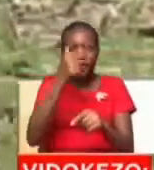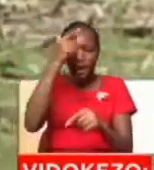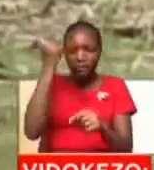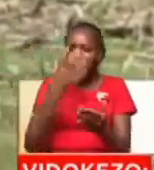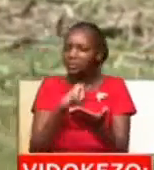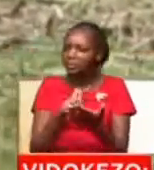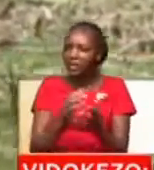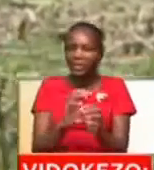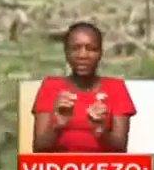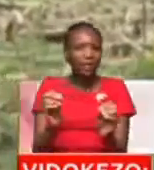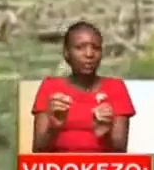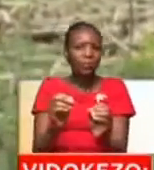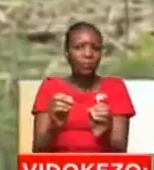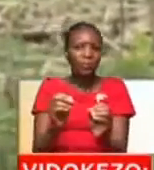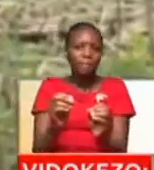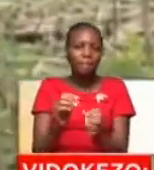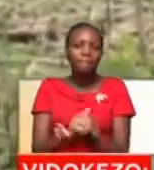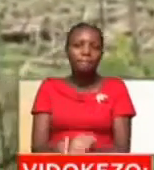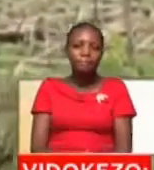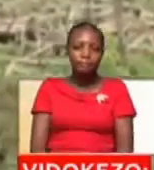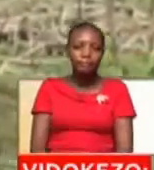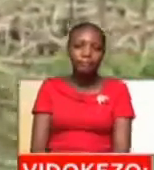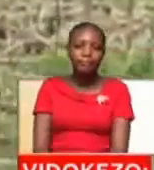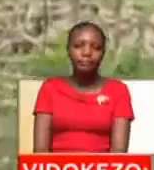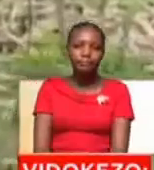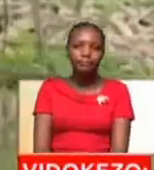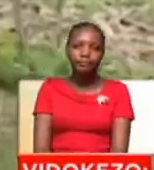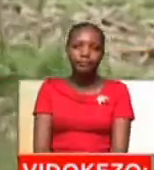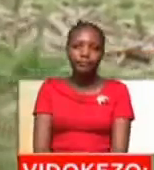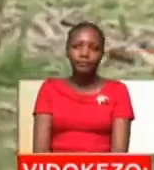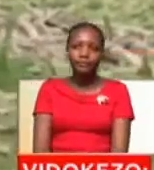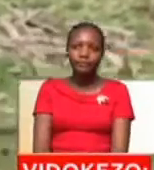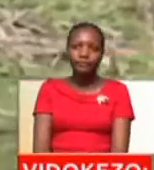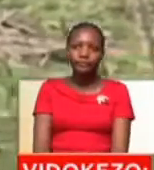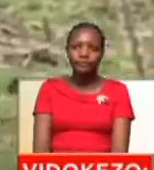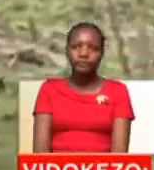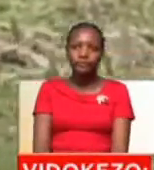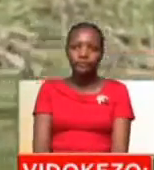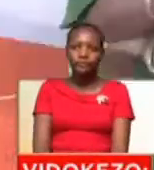kukosa fedha. Calvin Chitwa, TV47, County of Uasin Gishu.